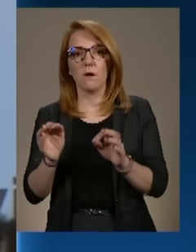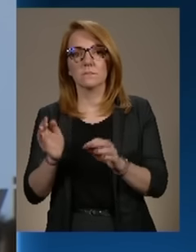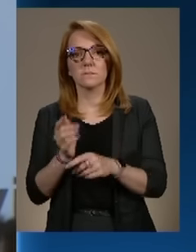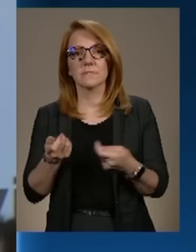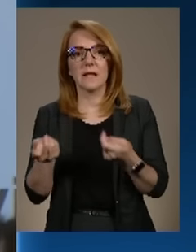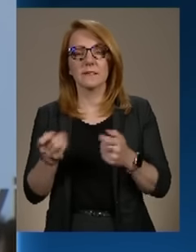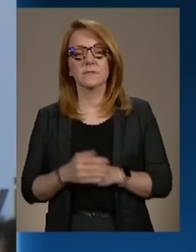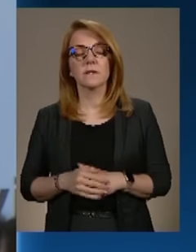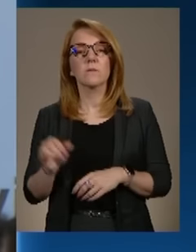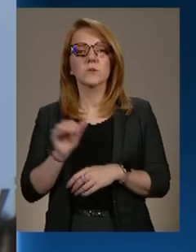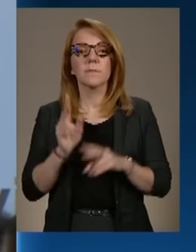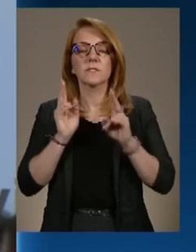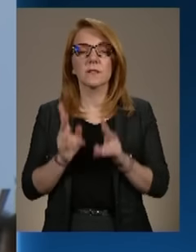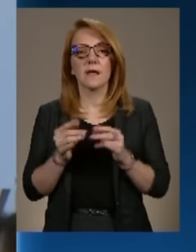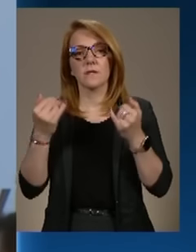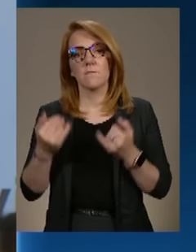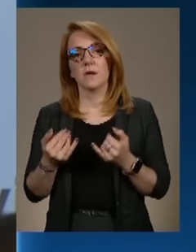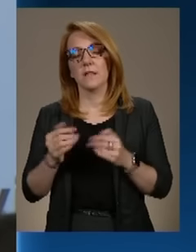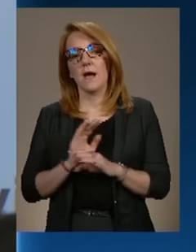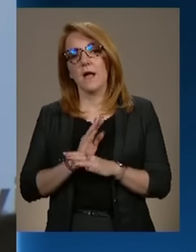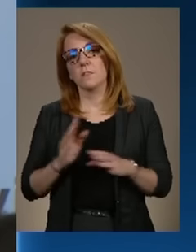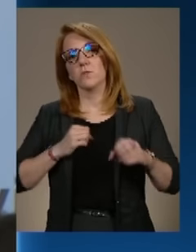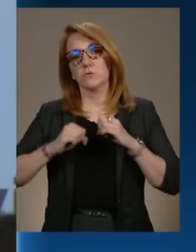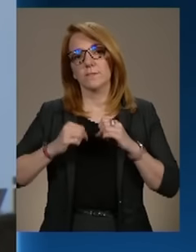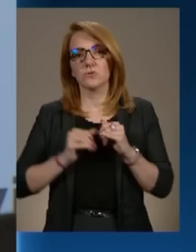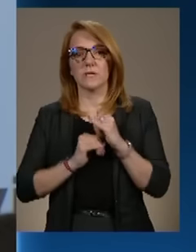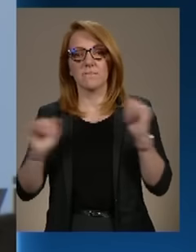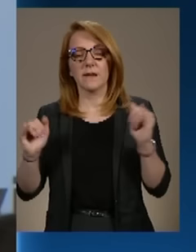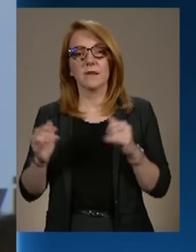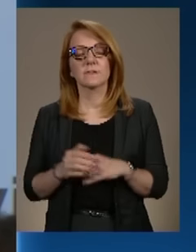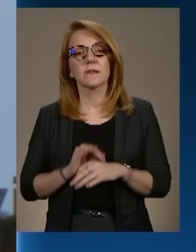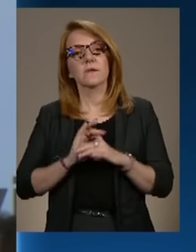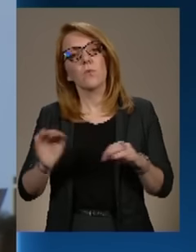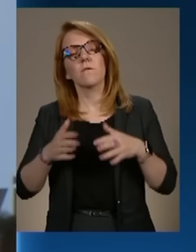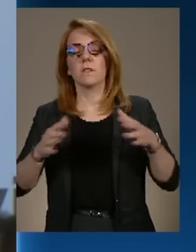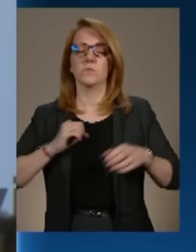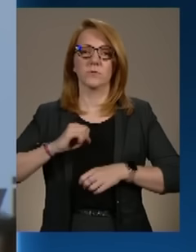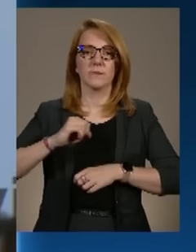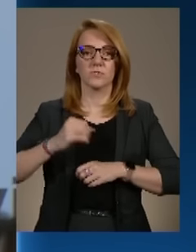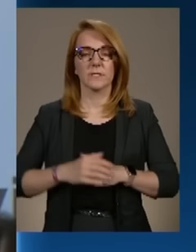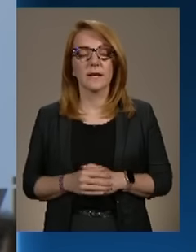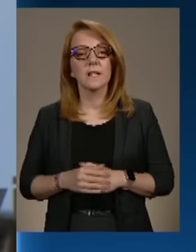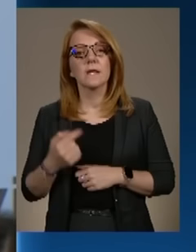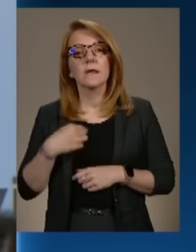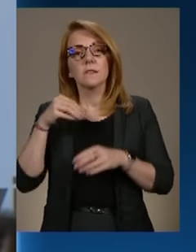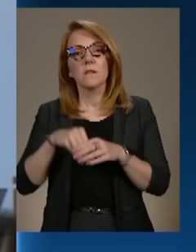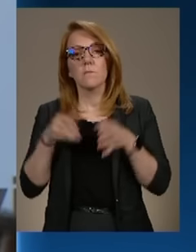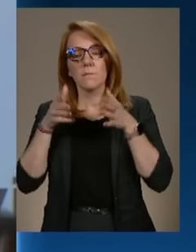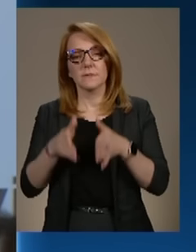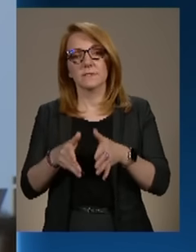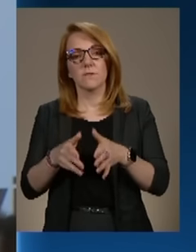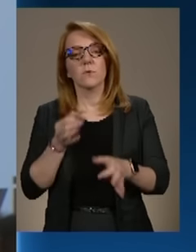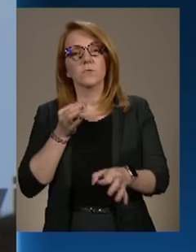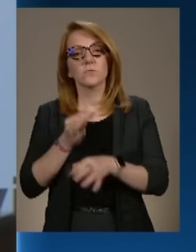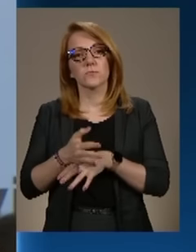budapestet lehet a mainál nagyobb sebességgel fejleszteni akár jóval nagyobb sebességgel is én abban bízom hogy gyorsan